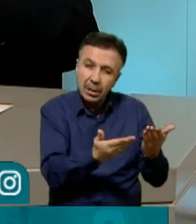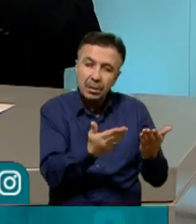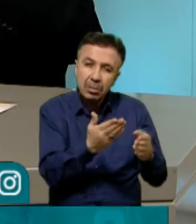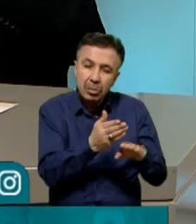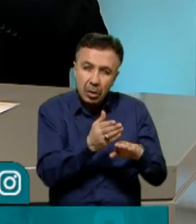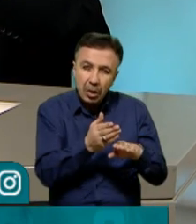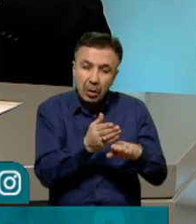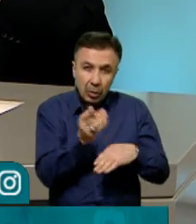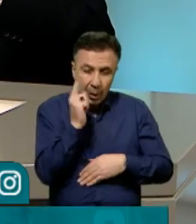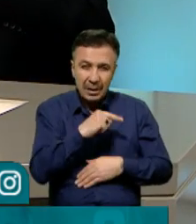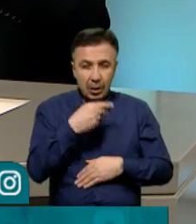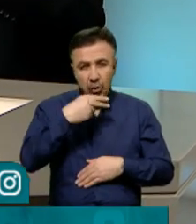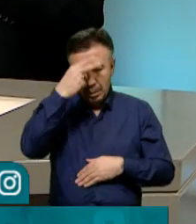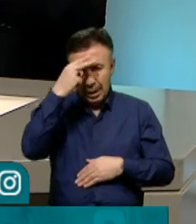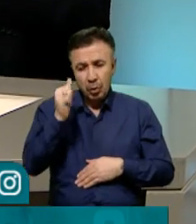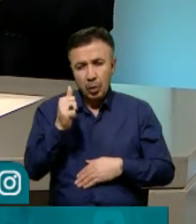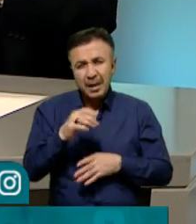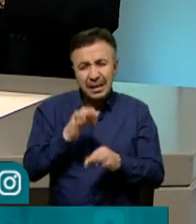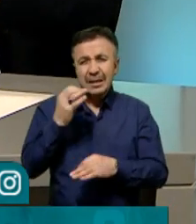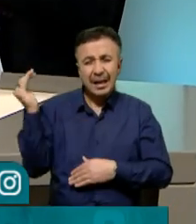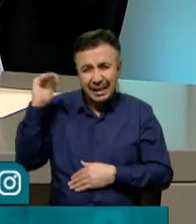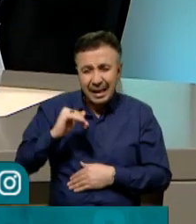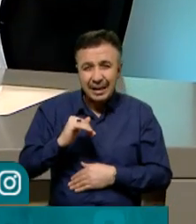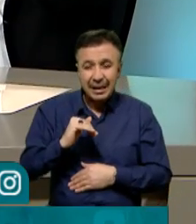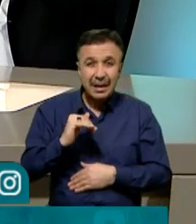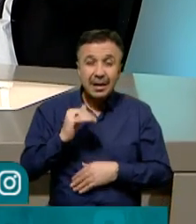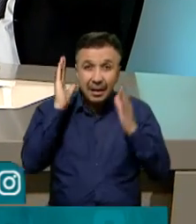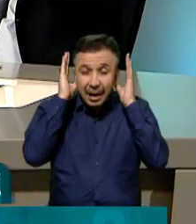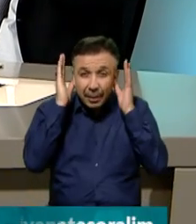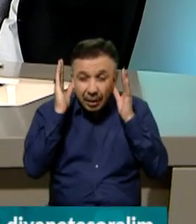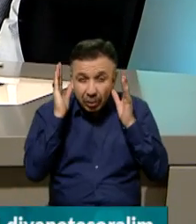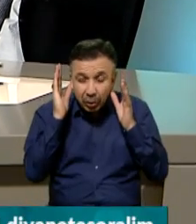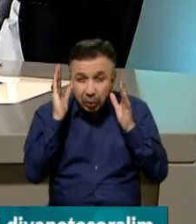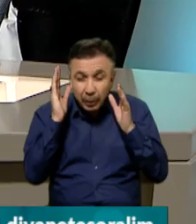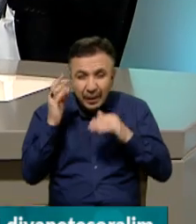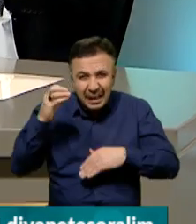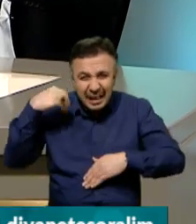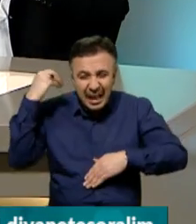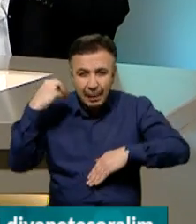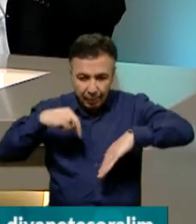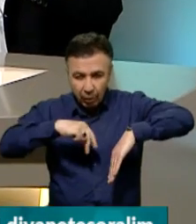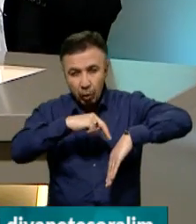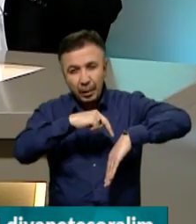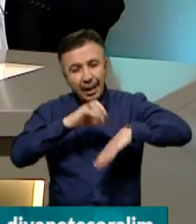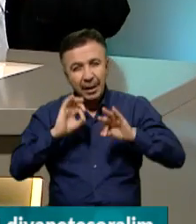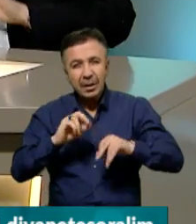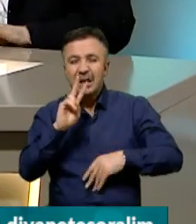cuma günü geldi bir insan, namaza durdu, hatipte hutbeye başladı. İki rekatta selam verdi.